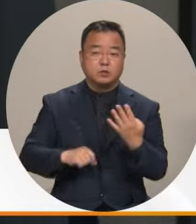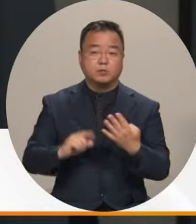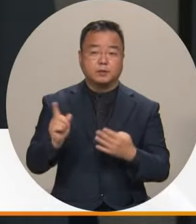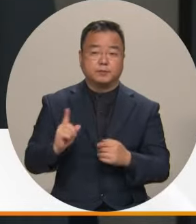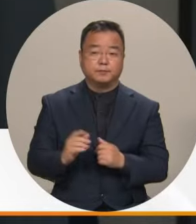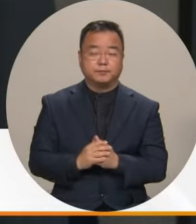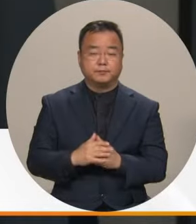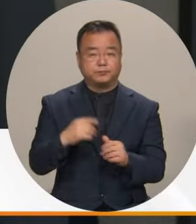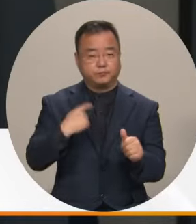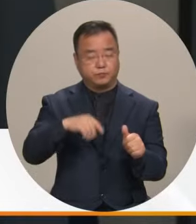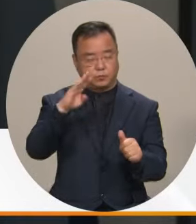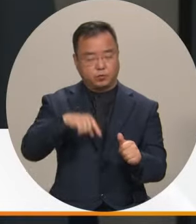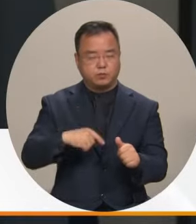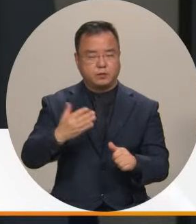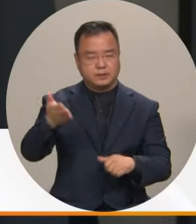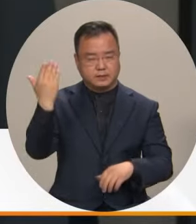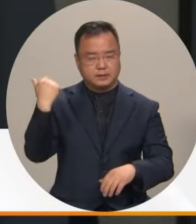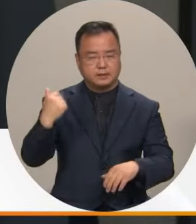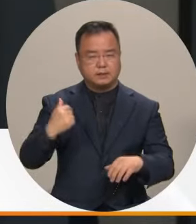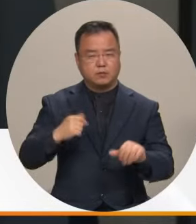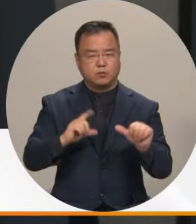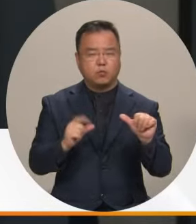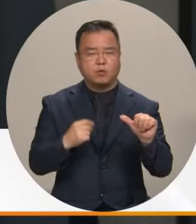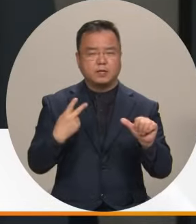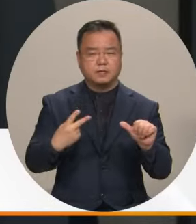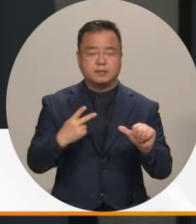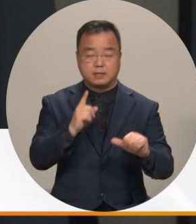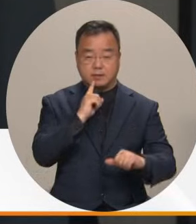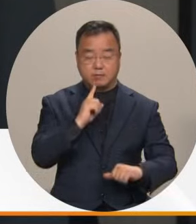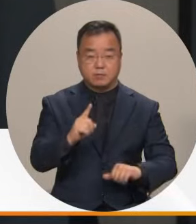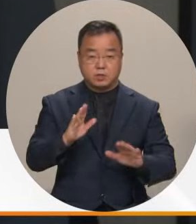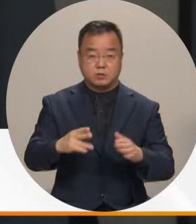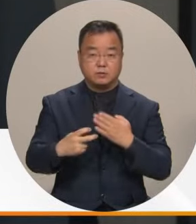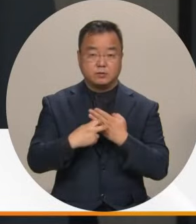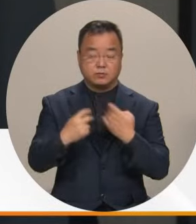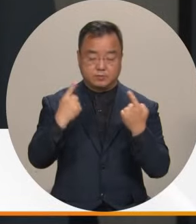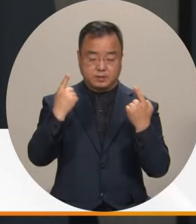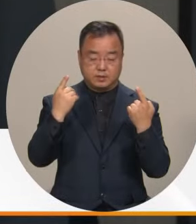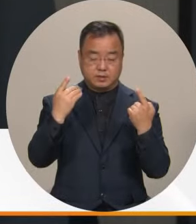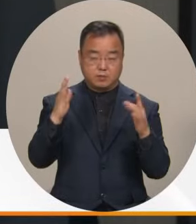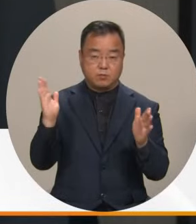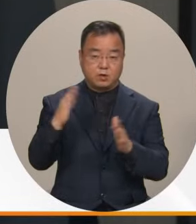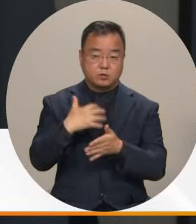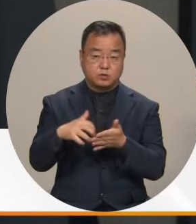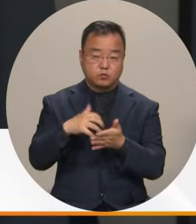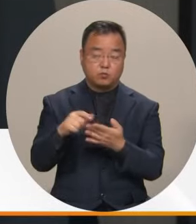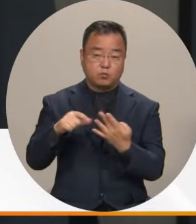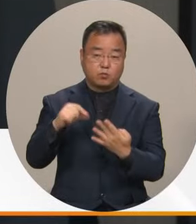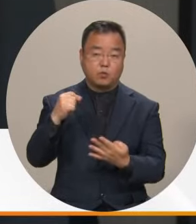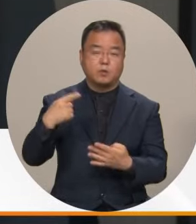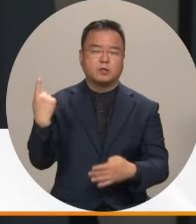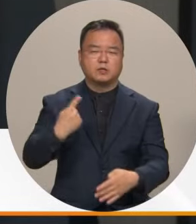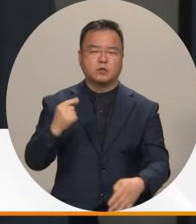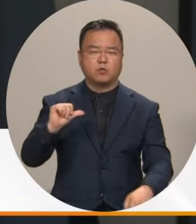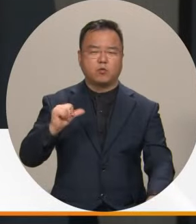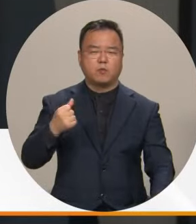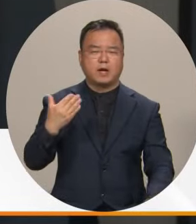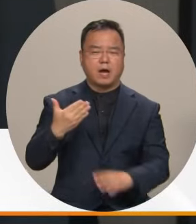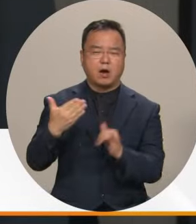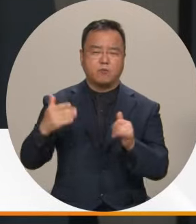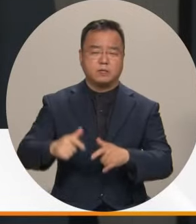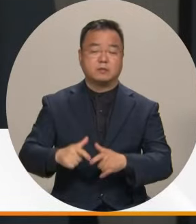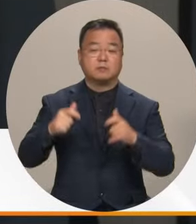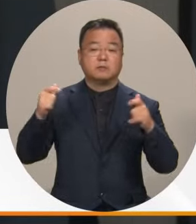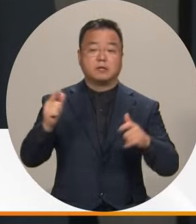교육부는 지난 2일에 올해 의과대학 모집 정원이 최대 109명 증가한다고 밝혔습니다 어 늘어나는